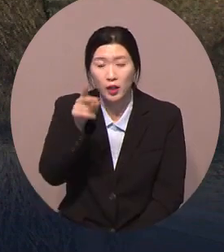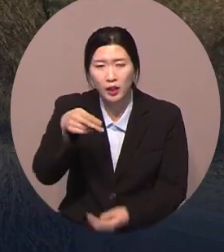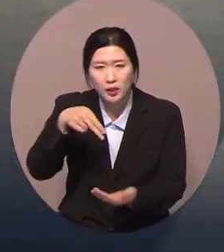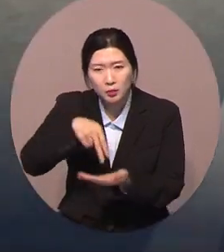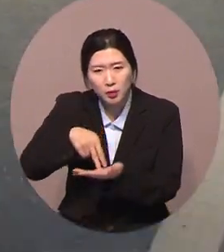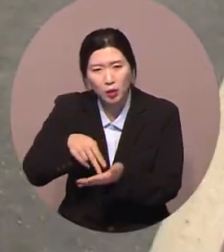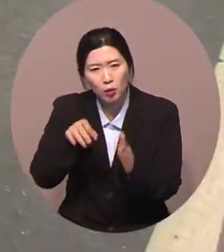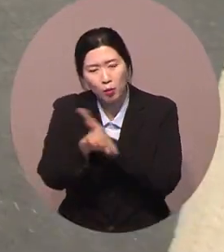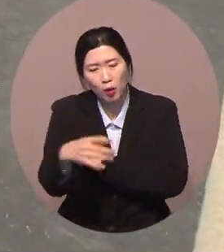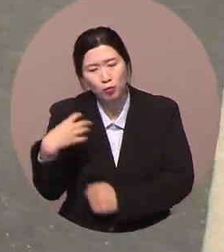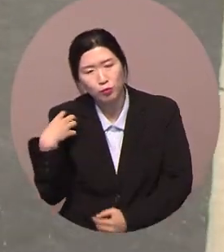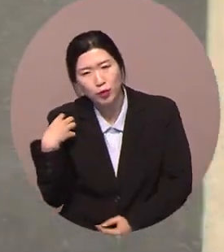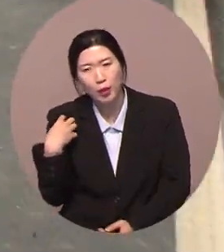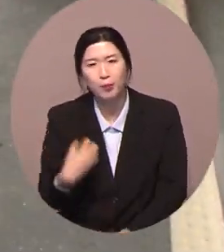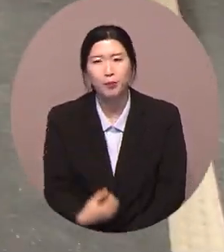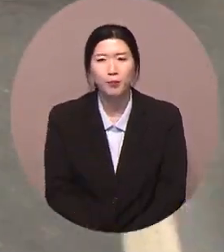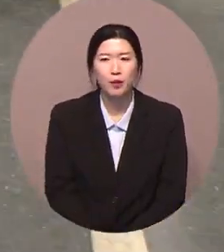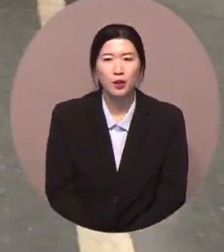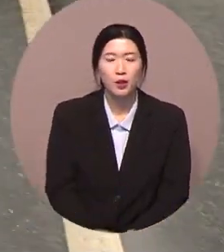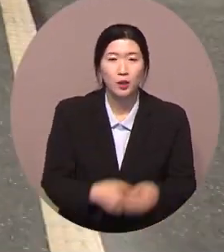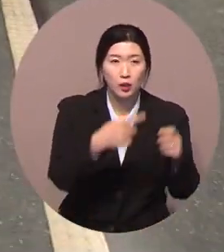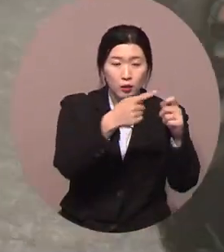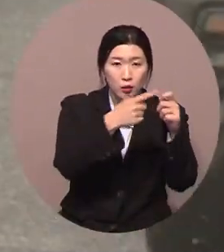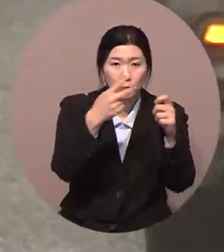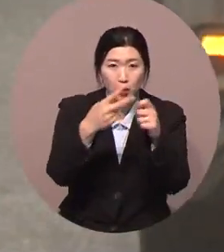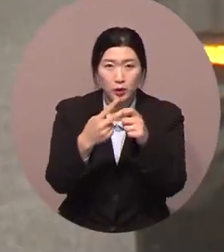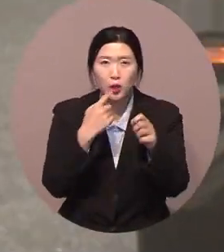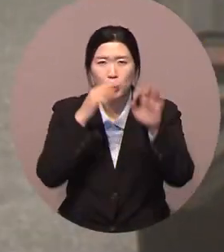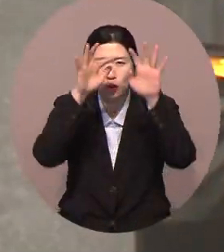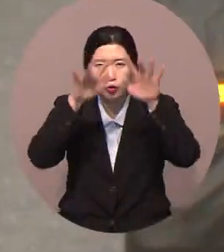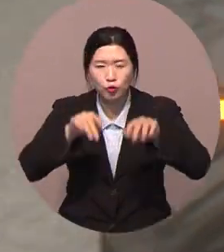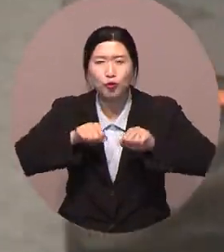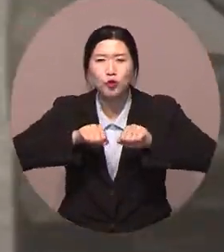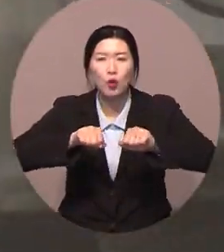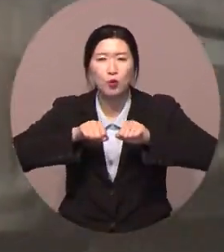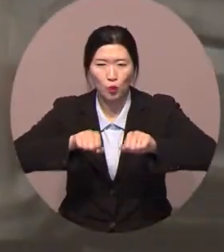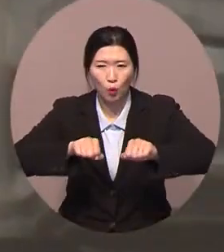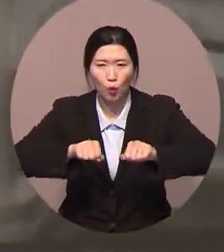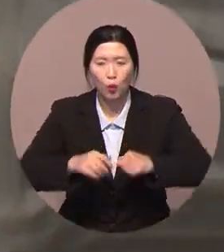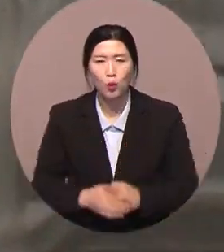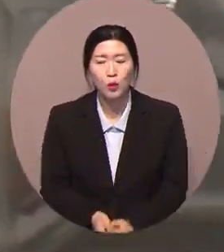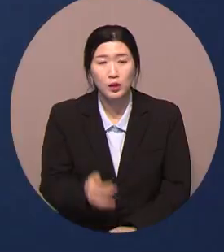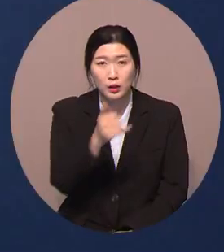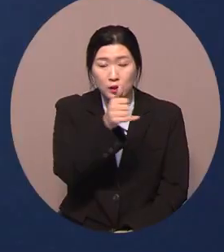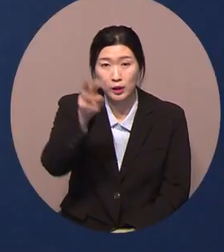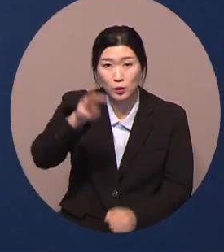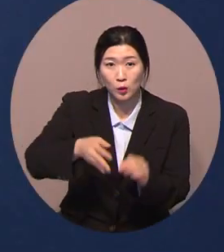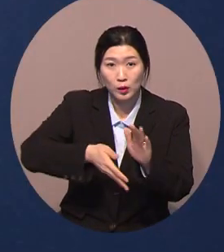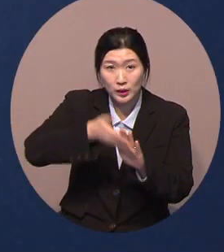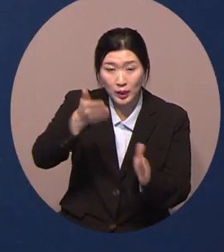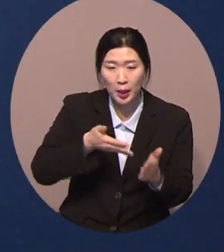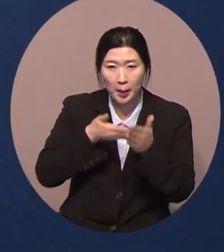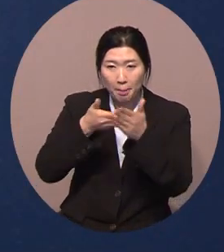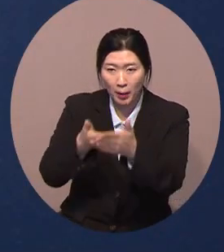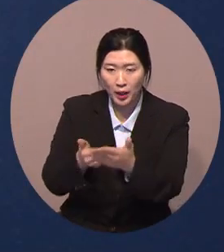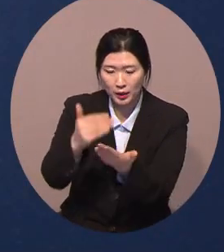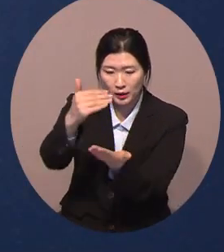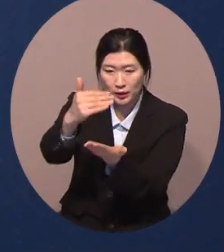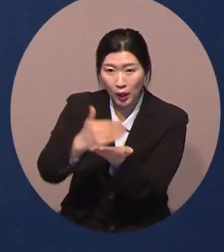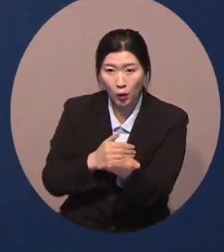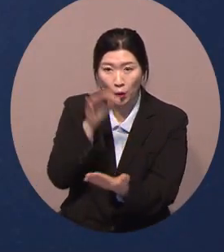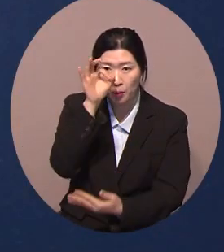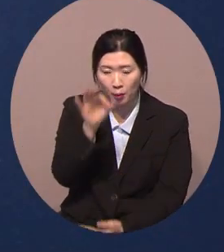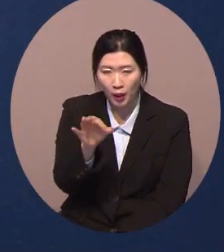나오니까 제설 작업을 놓고도 우왕좌왕한 정황도 파악됐습니다. 세종시가 의회에 보고한 자료에 따르면 당일